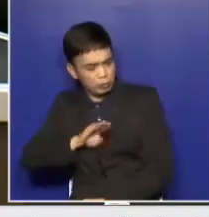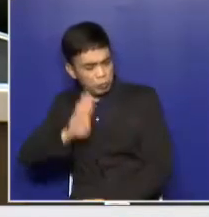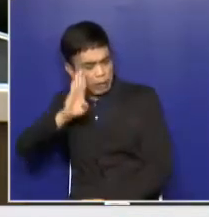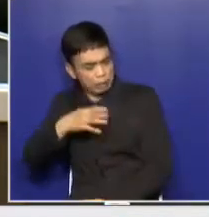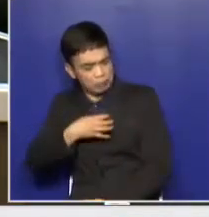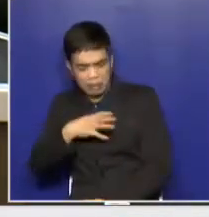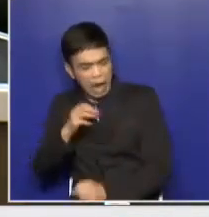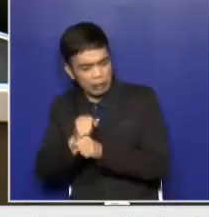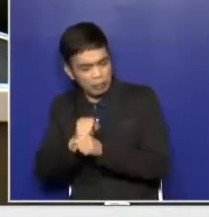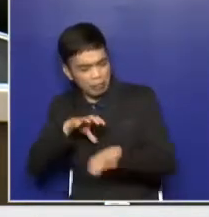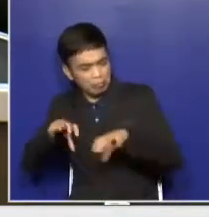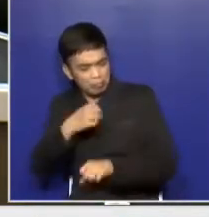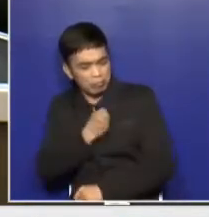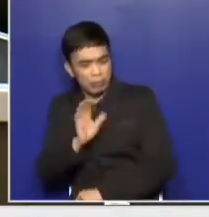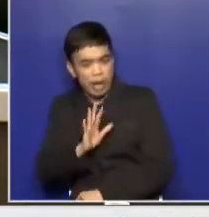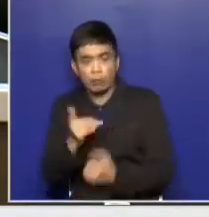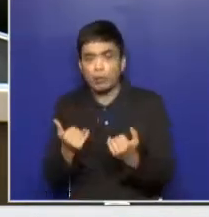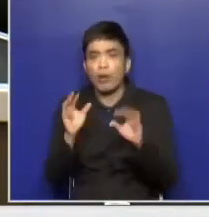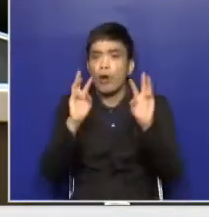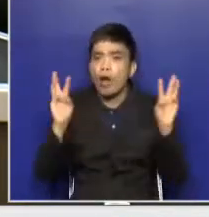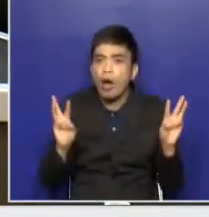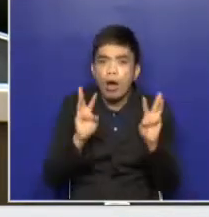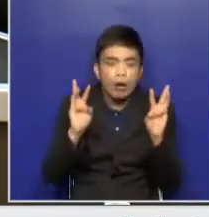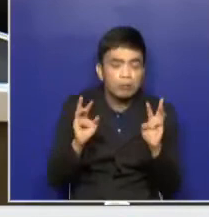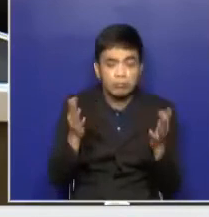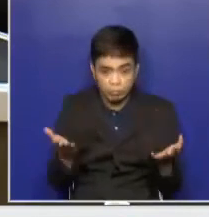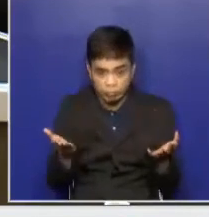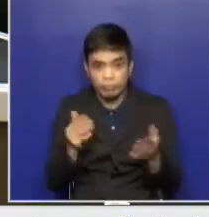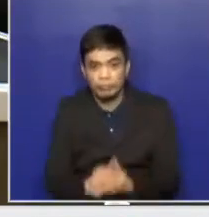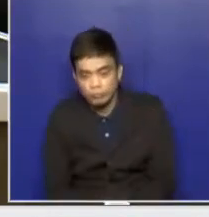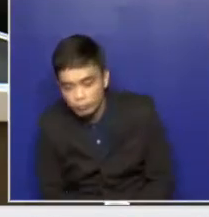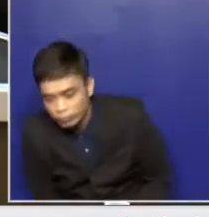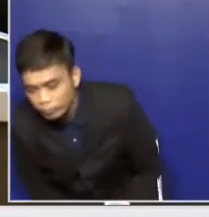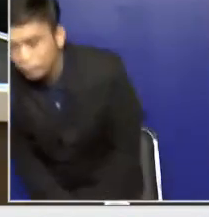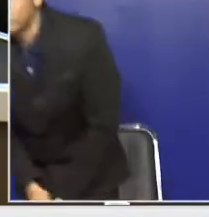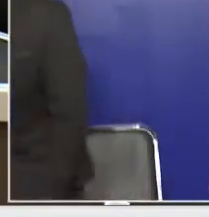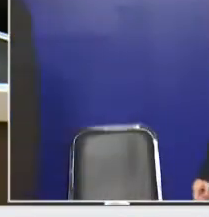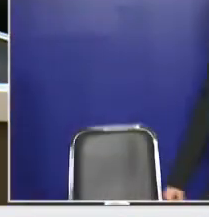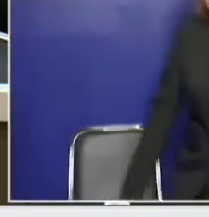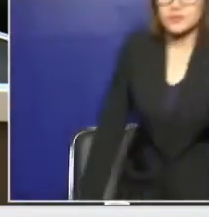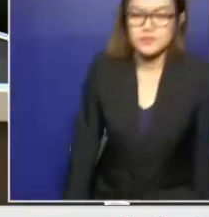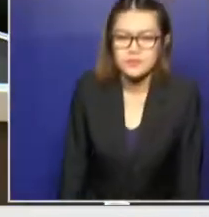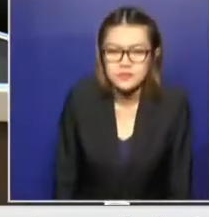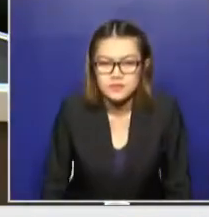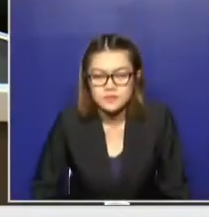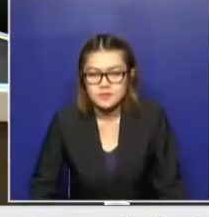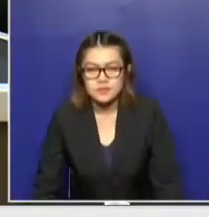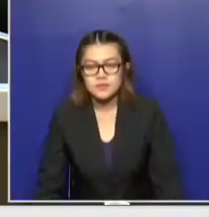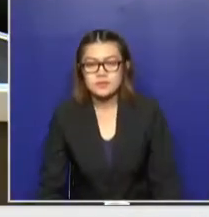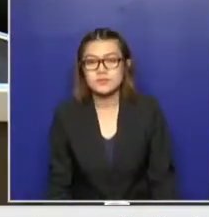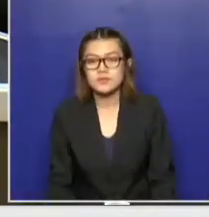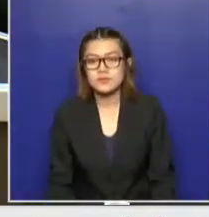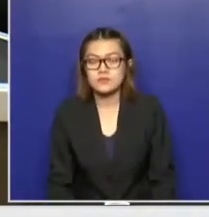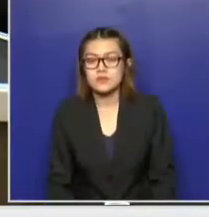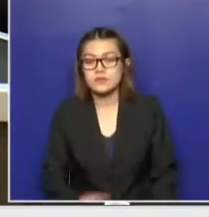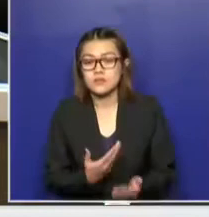ทุกวันนี้ก็ขึ้นความถี่ก็ว่างเยอะแยะมากมายผู้รับโอนจะต้องชำระค่าดำเนินงานนะครับค่าธรรมเนียมใน